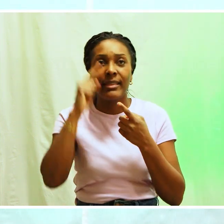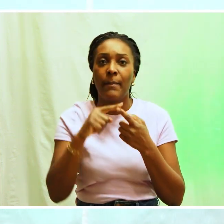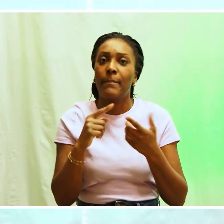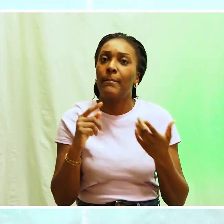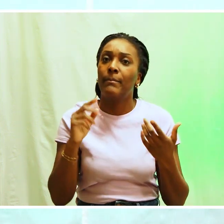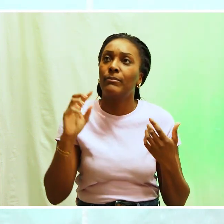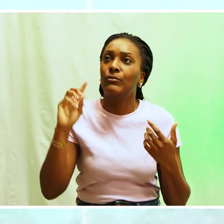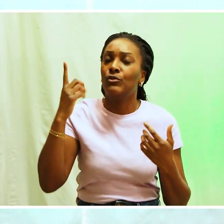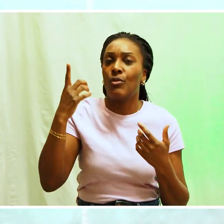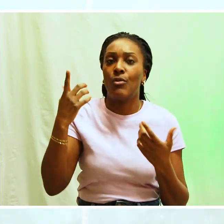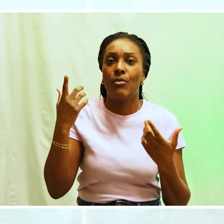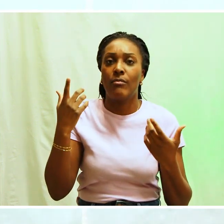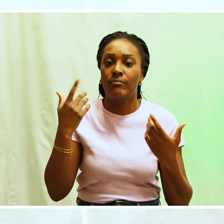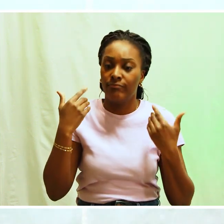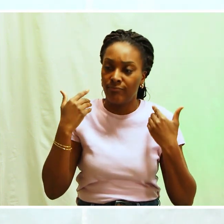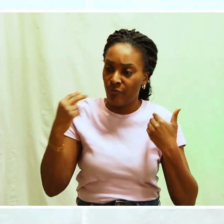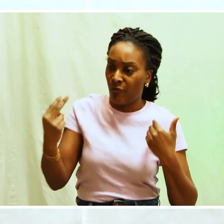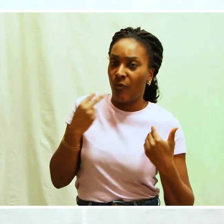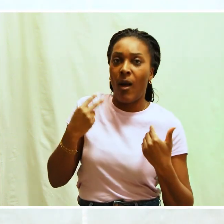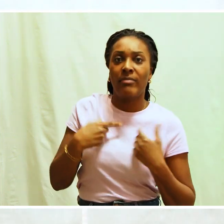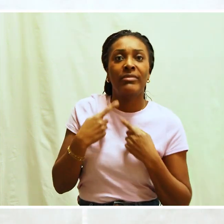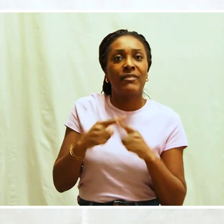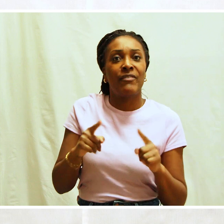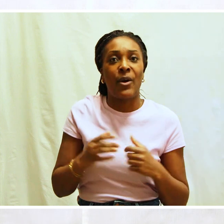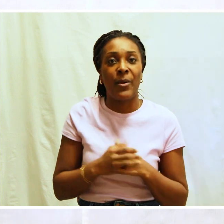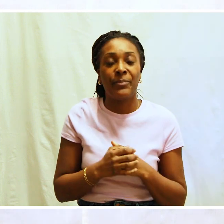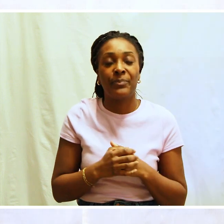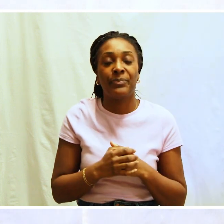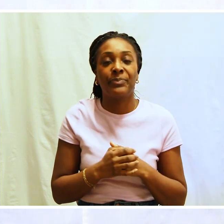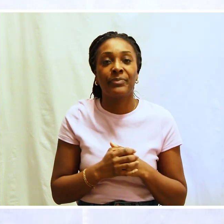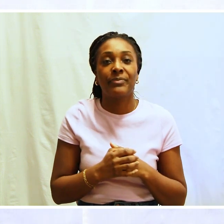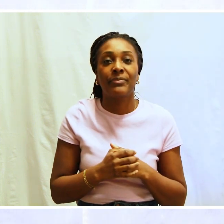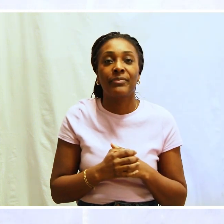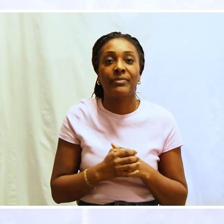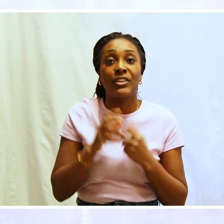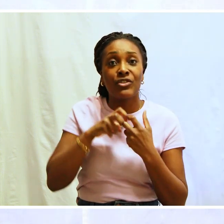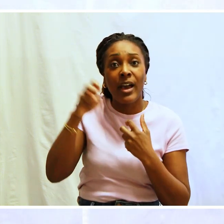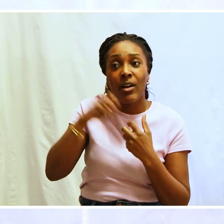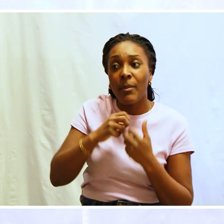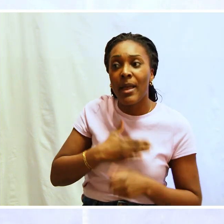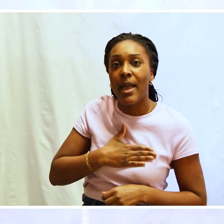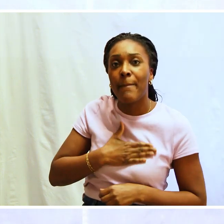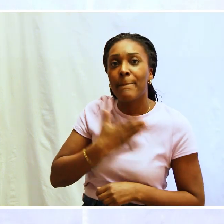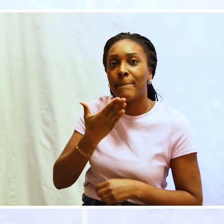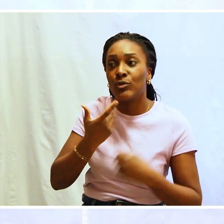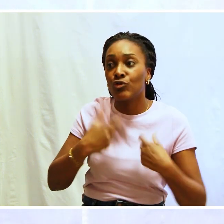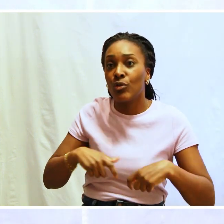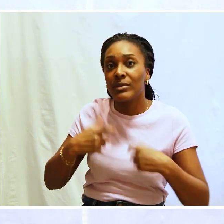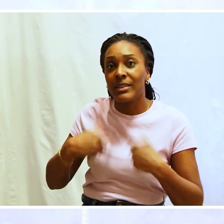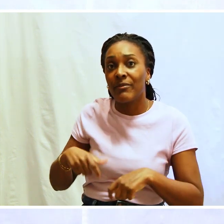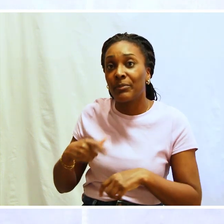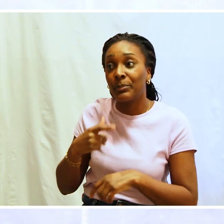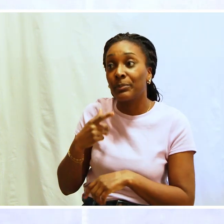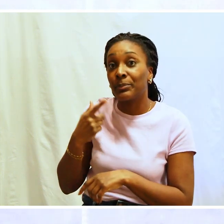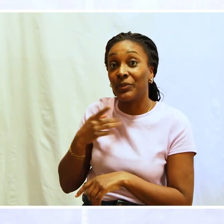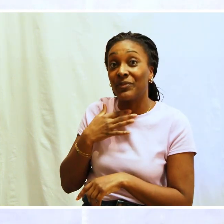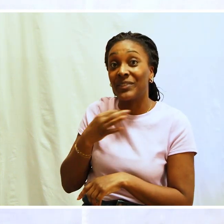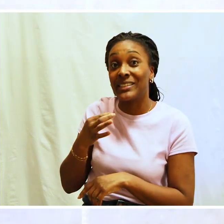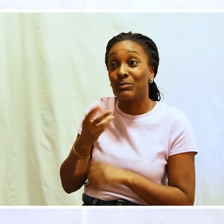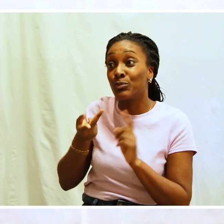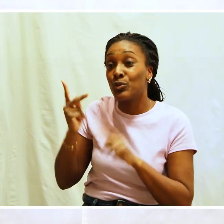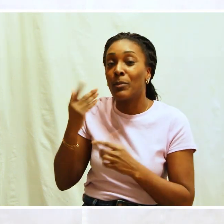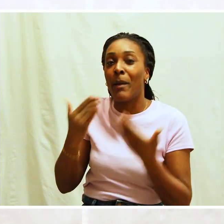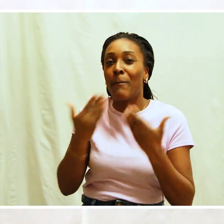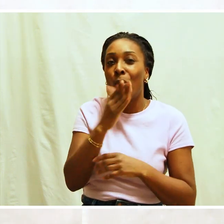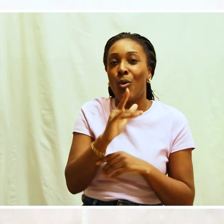de Dieu. Israël aimait Joseph plus que tous ses autres fils parce qu'il l'avait eu dans sa vieillesse. Il lui fit une tunique